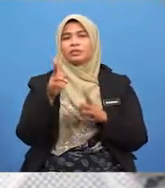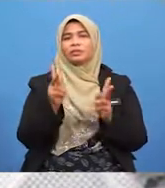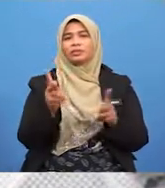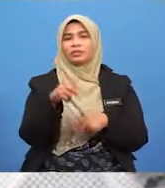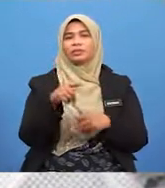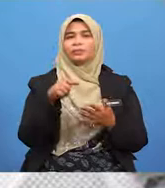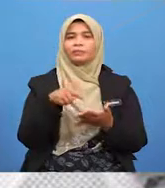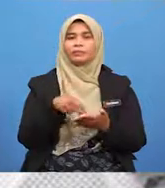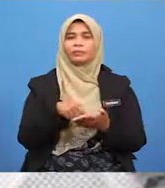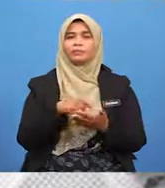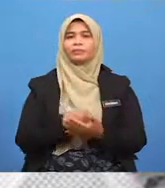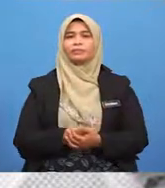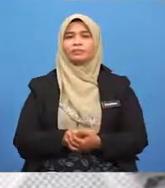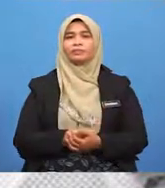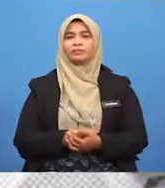ini